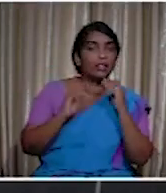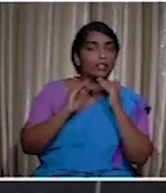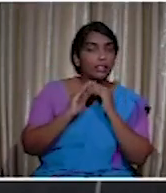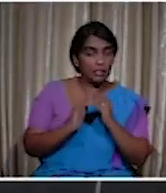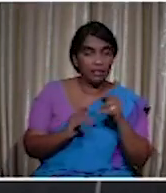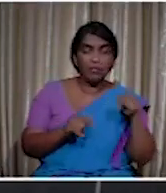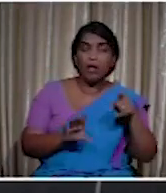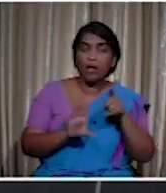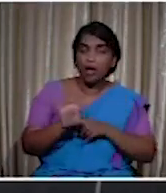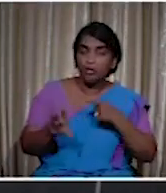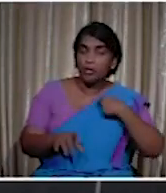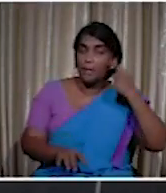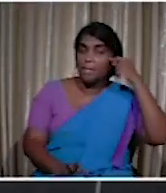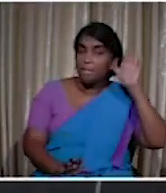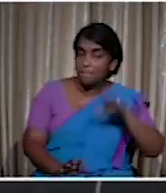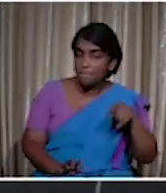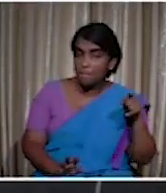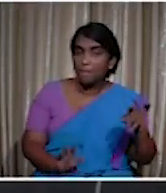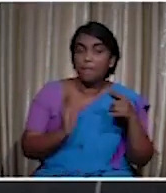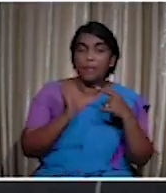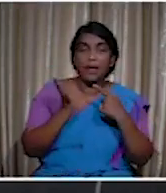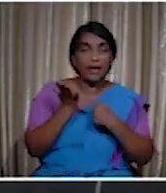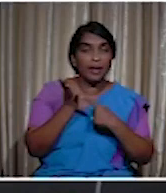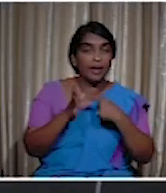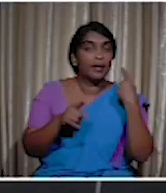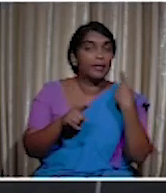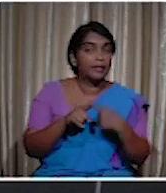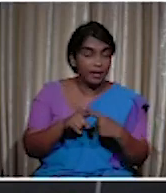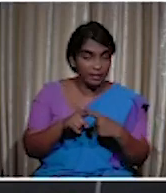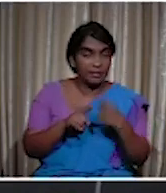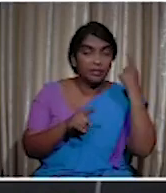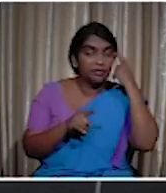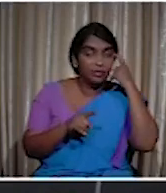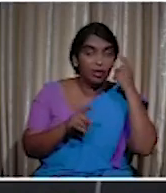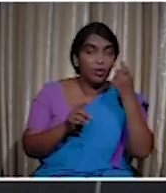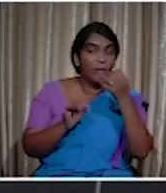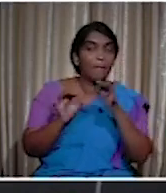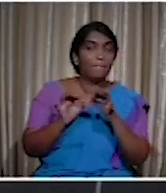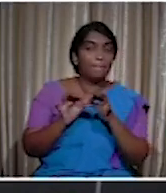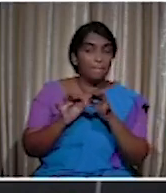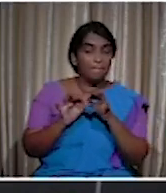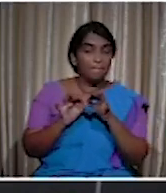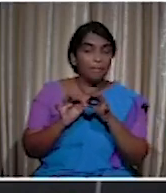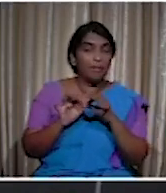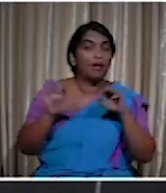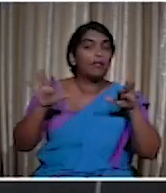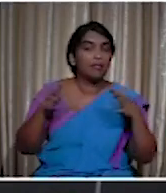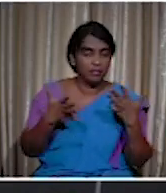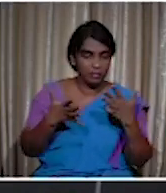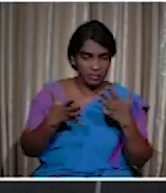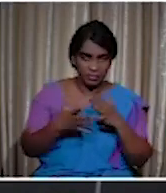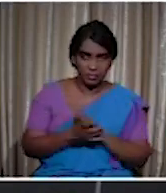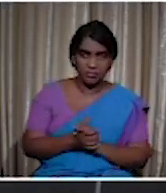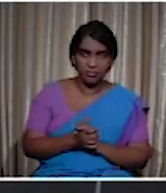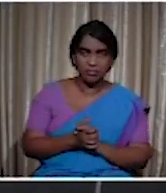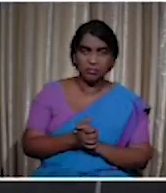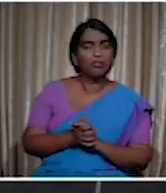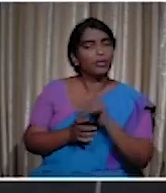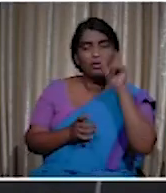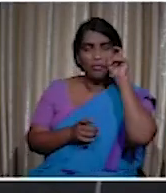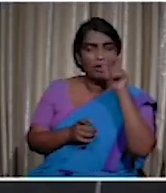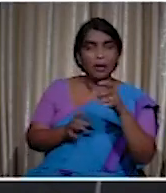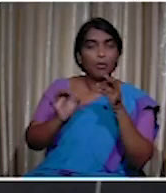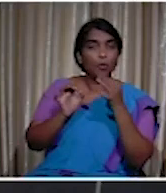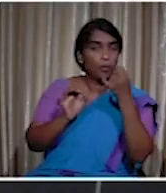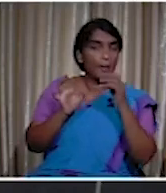දෙපාර්තමේන්තුවේ මේ අවුරුද්දේ බලාපොරොත්තු වෙන්නේ බදු ප්‍රමාණය කීයද දන්නවද? රුපියල් බිලියන 900යි. බලන්න එතකොට